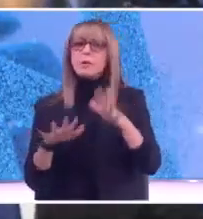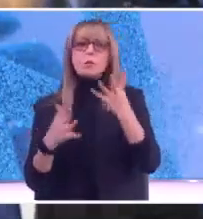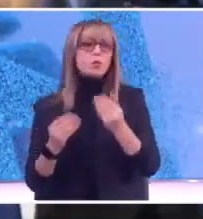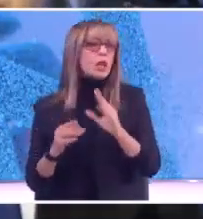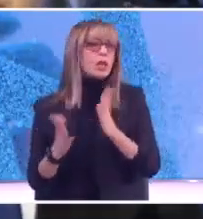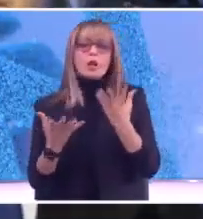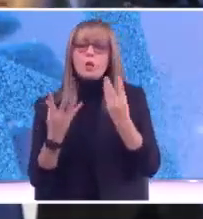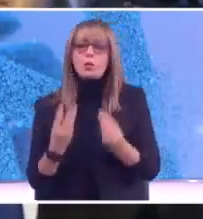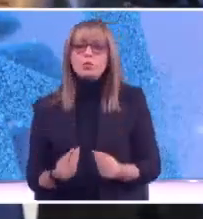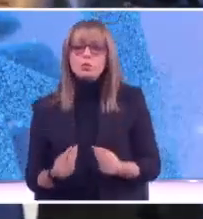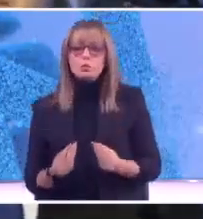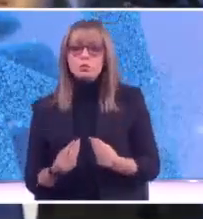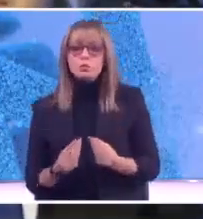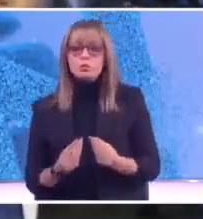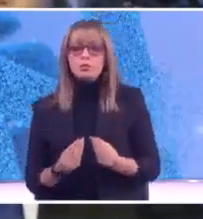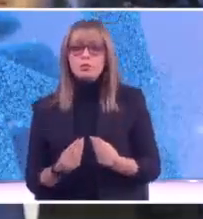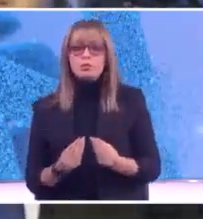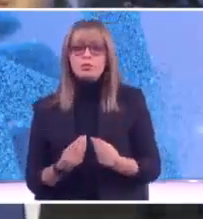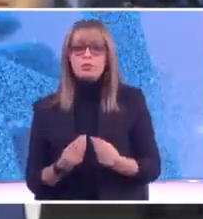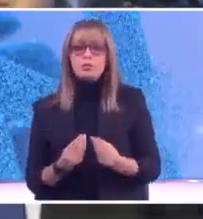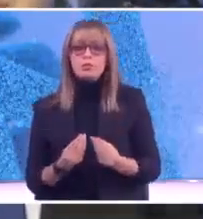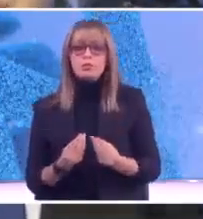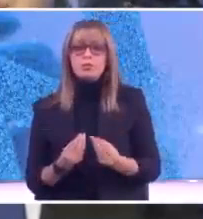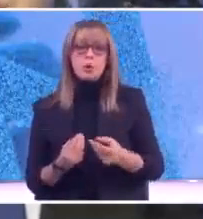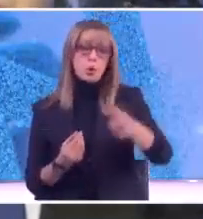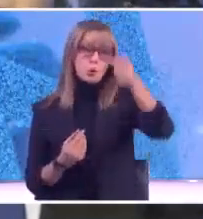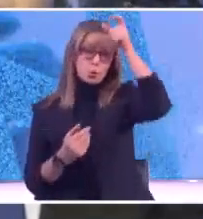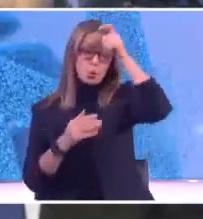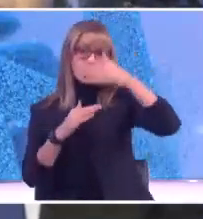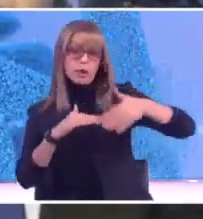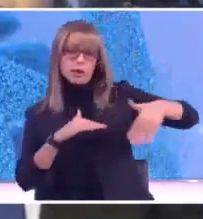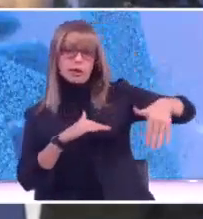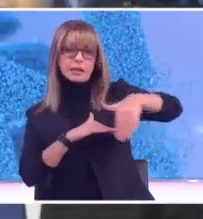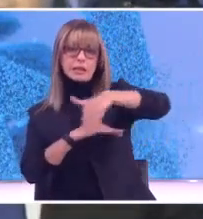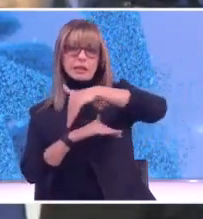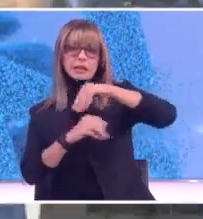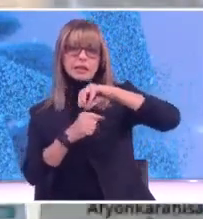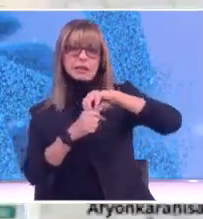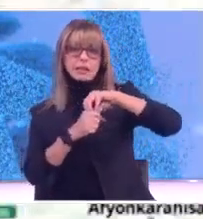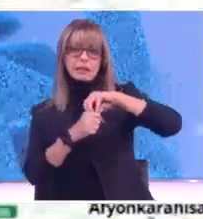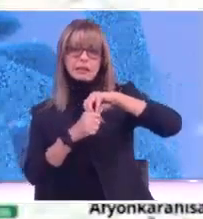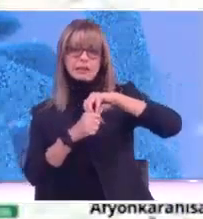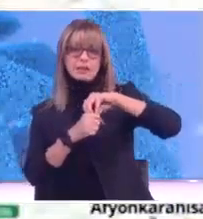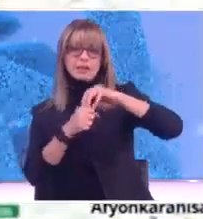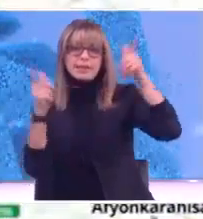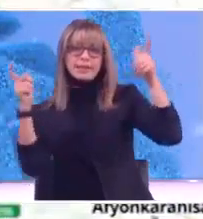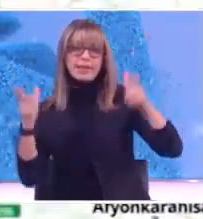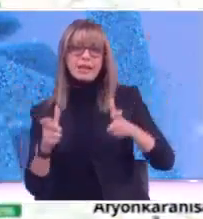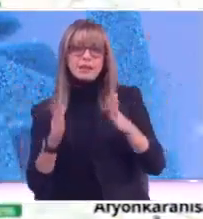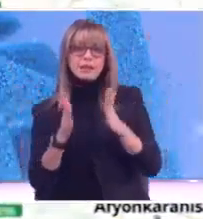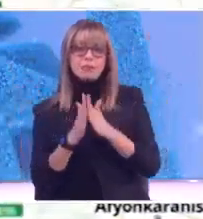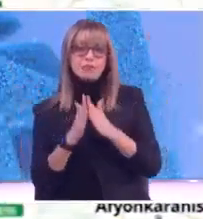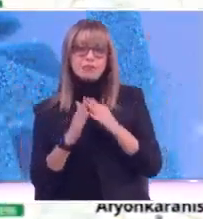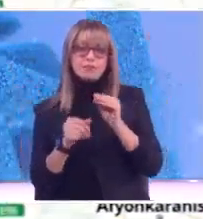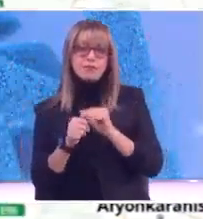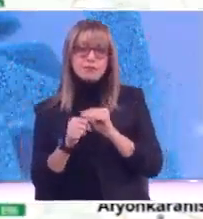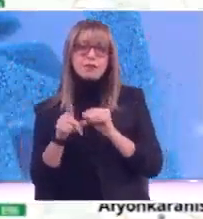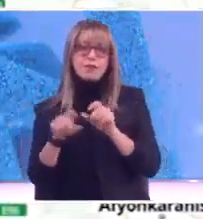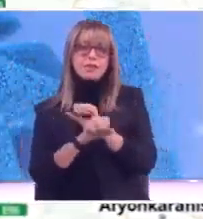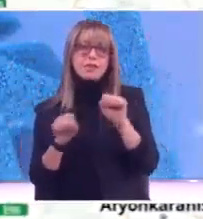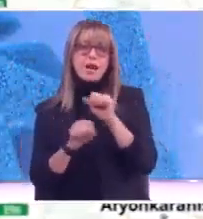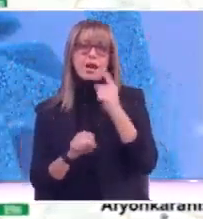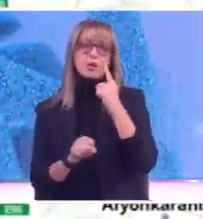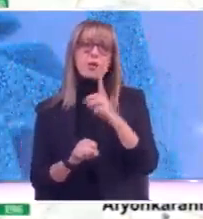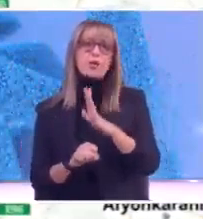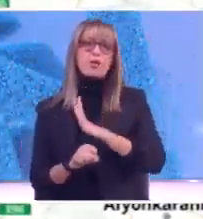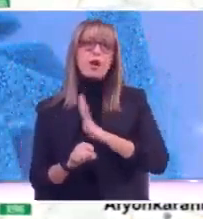olur? Elbette karşı kıyıda, Türkiye kıyılarındaki yerleşim alanları buradan etkilenir. Her